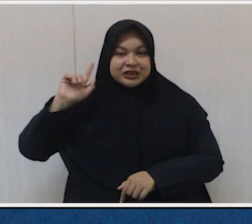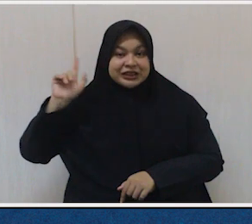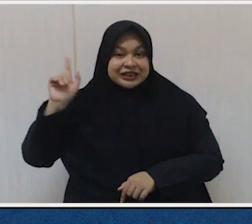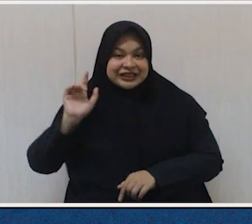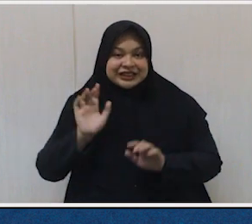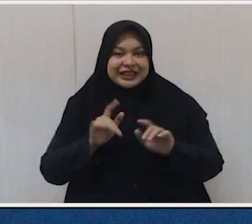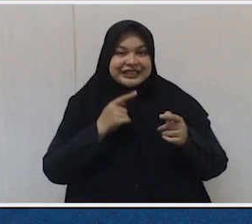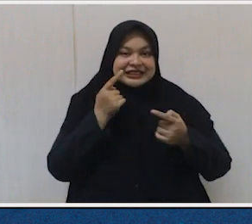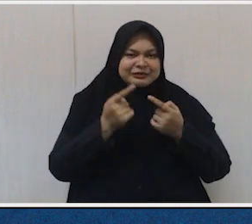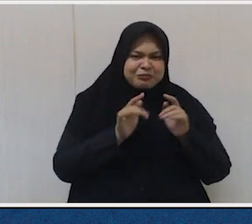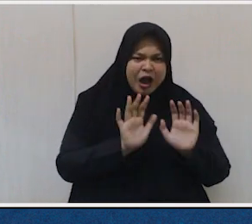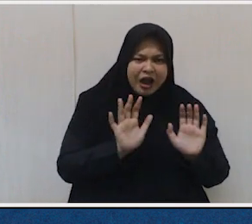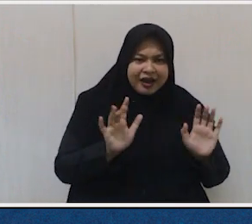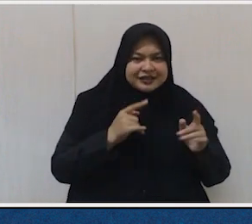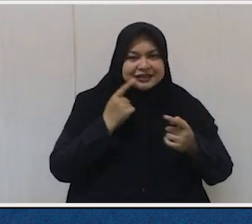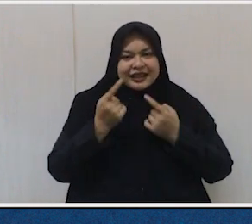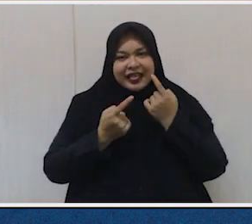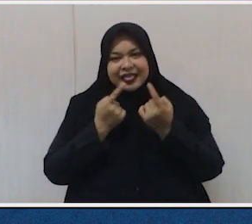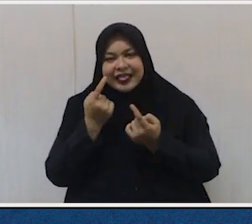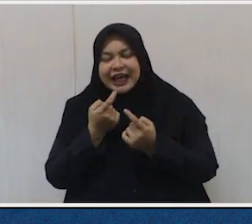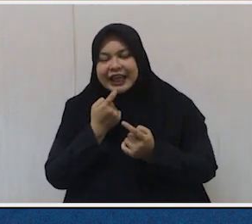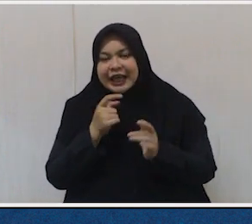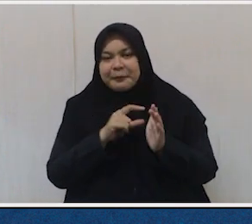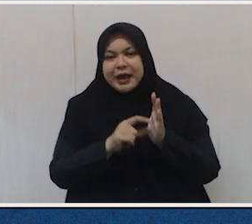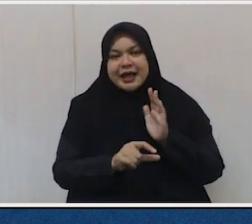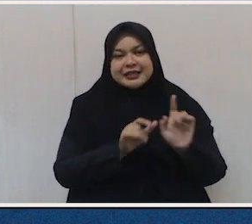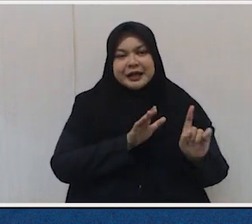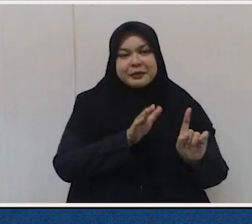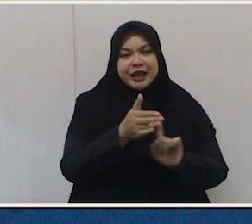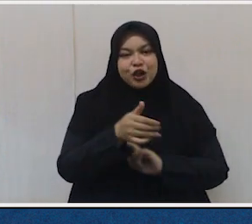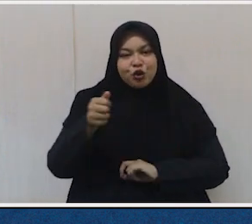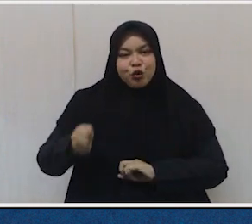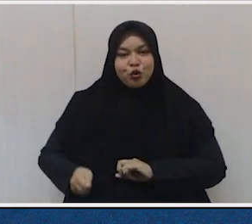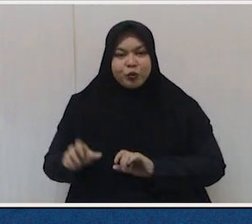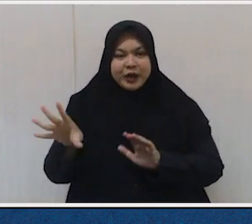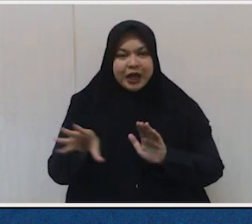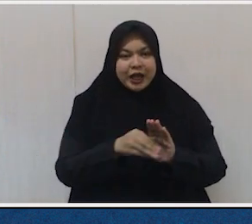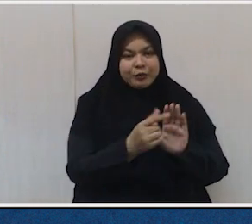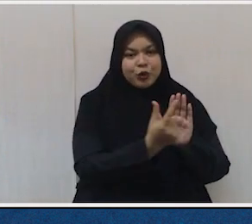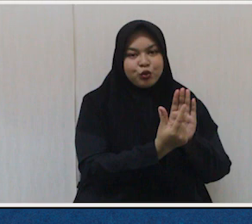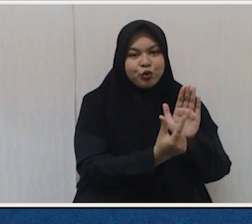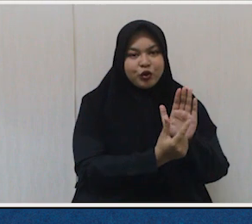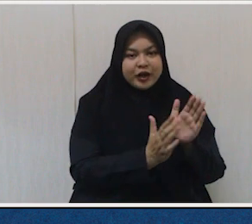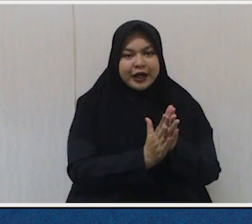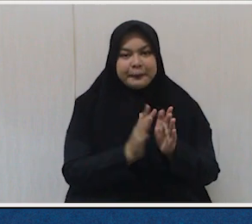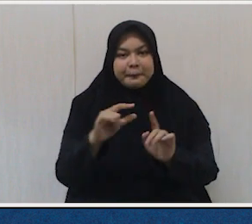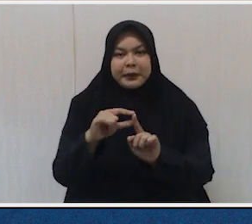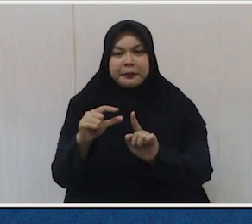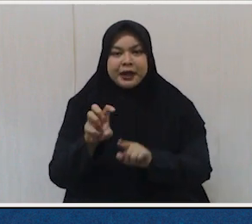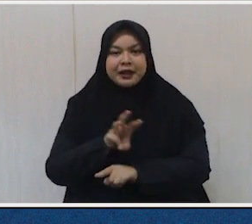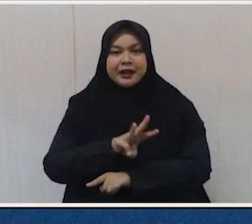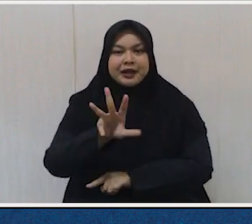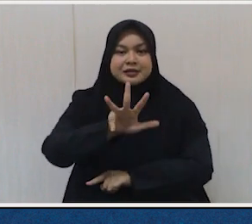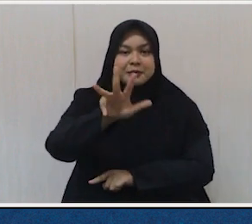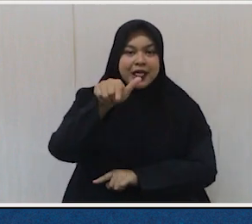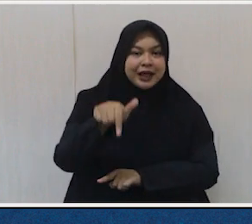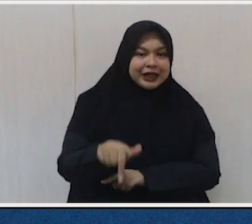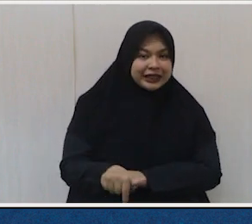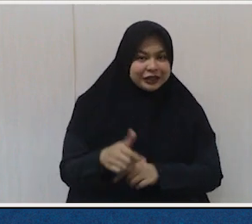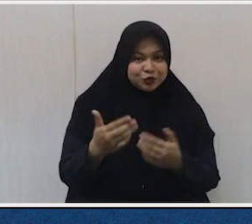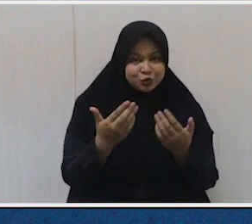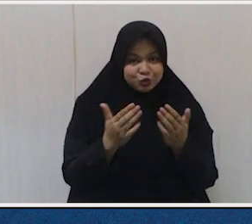cerita bahwa pasal ee pasal tentang perlindungan hukum di undang-undang maupun PP 39 ini